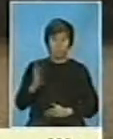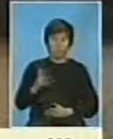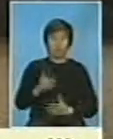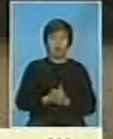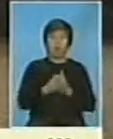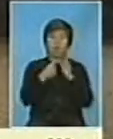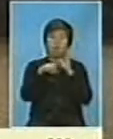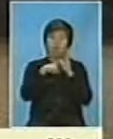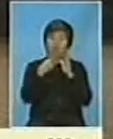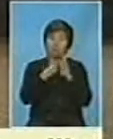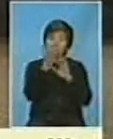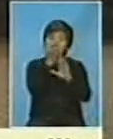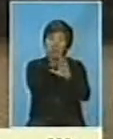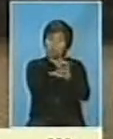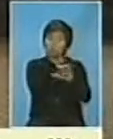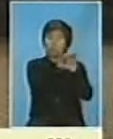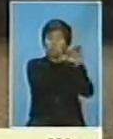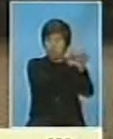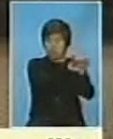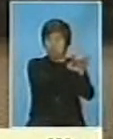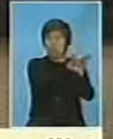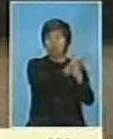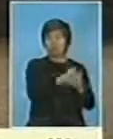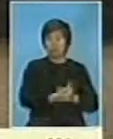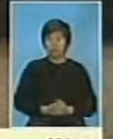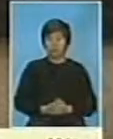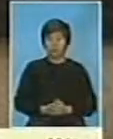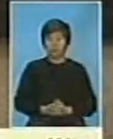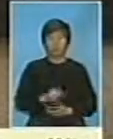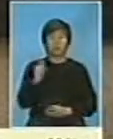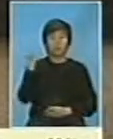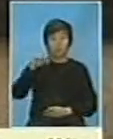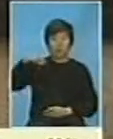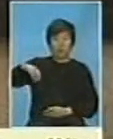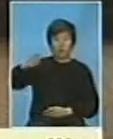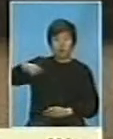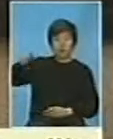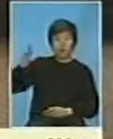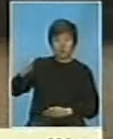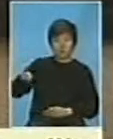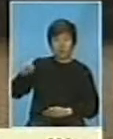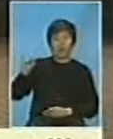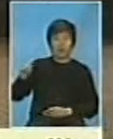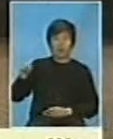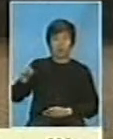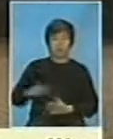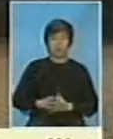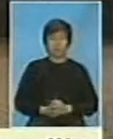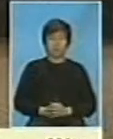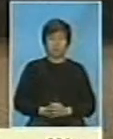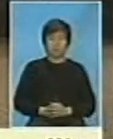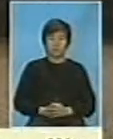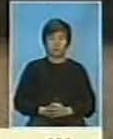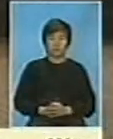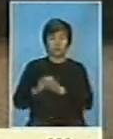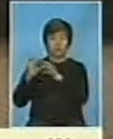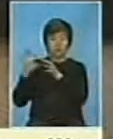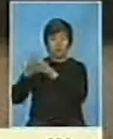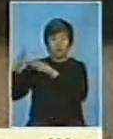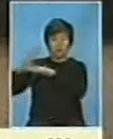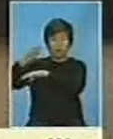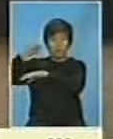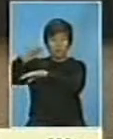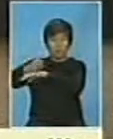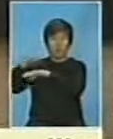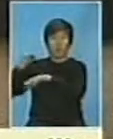ได้เนื่องจากกระผมเห็นว่าศาลฎีกาแผนกคดีอาญาของผู้ดำรงตำแหน่งทางการเมืองได้มีคำสั่